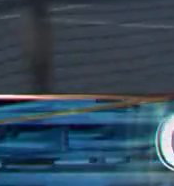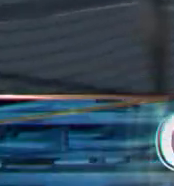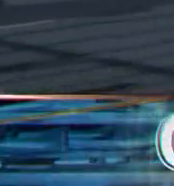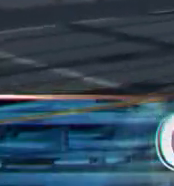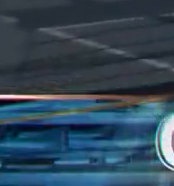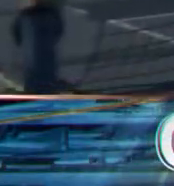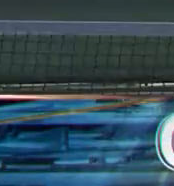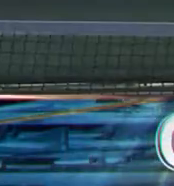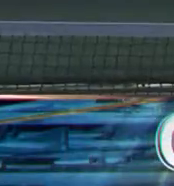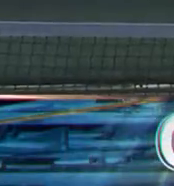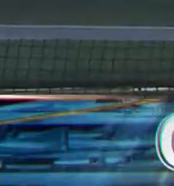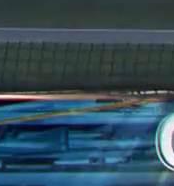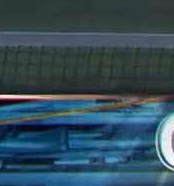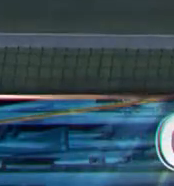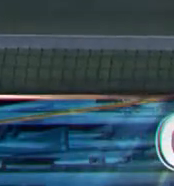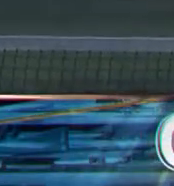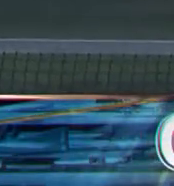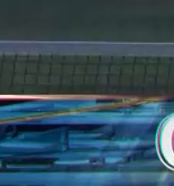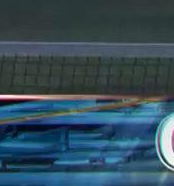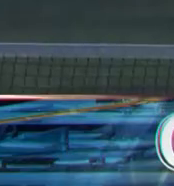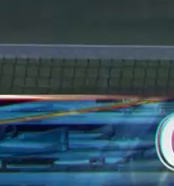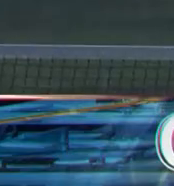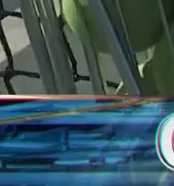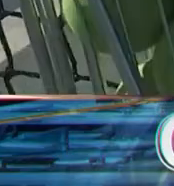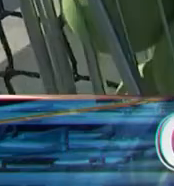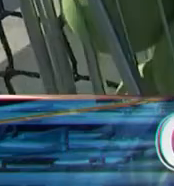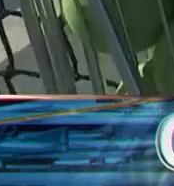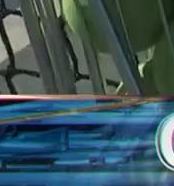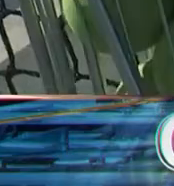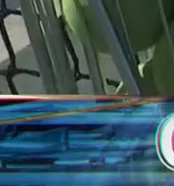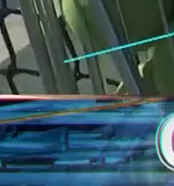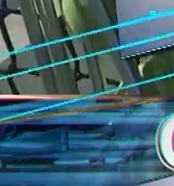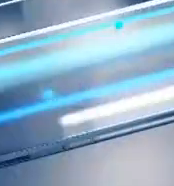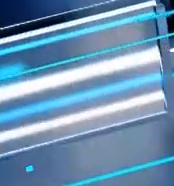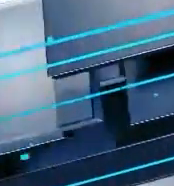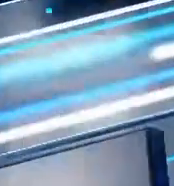готовность. Юные теннисисты Алматинской области активно ведут подготовку к республиканским стартам.